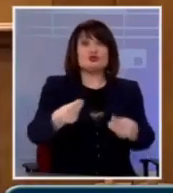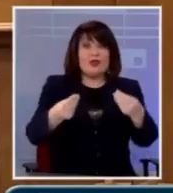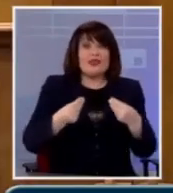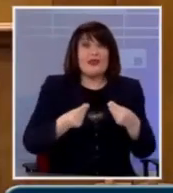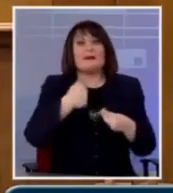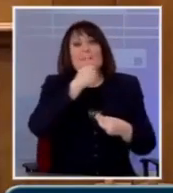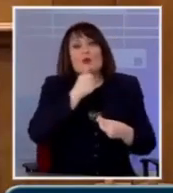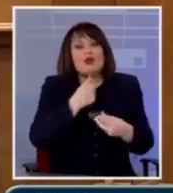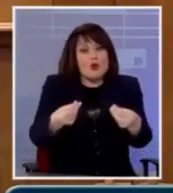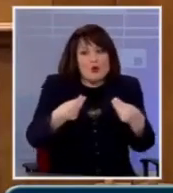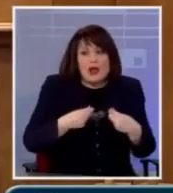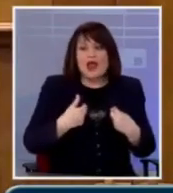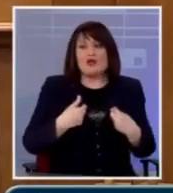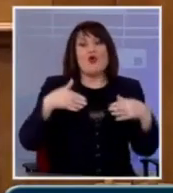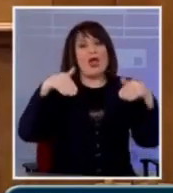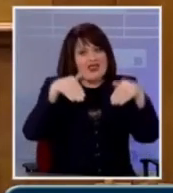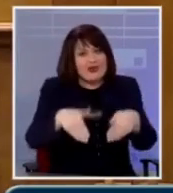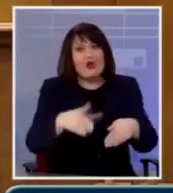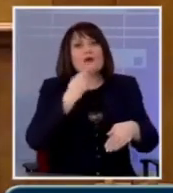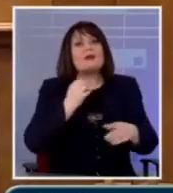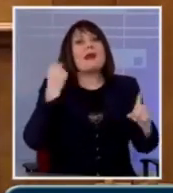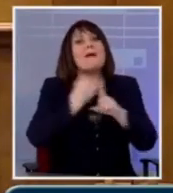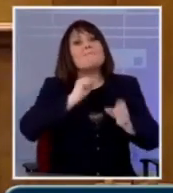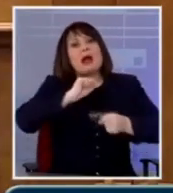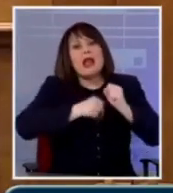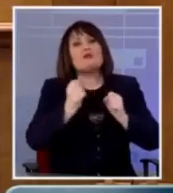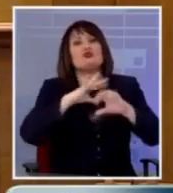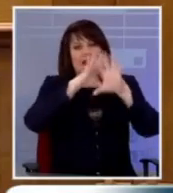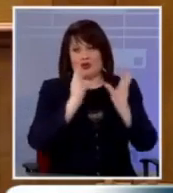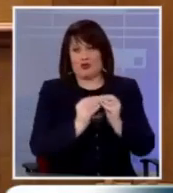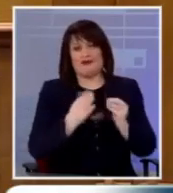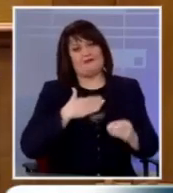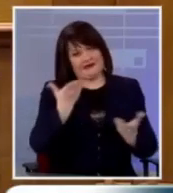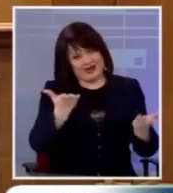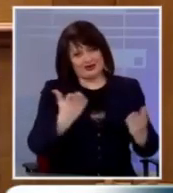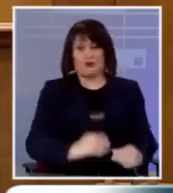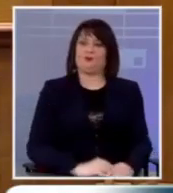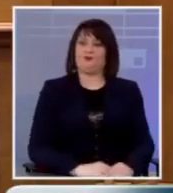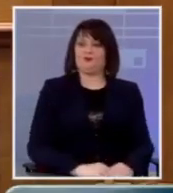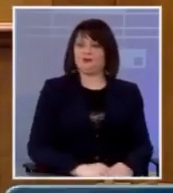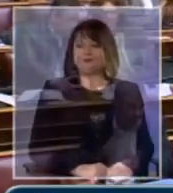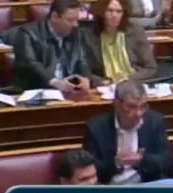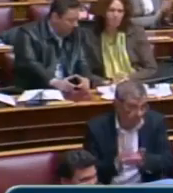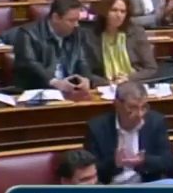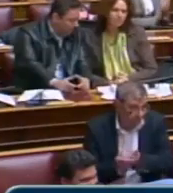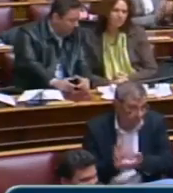κουράγιο. Είμαστε εδώ για να παλέψουμε για όλα αυτά. Σας ευχαριστώ πολύ.